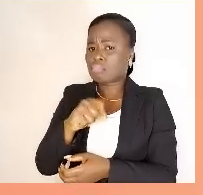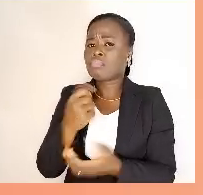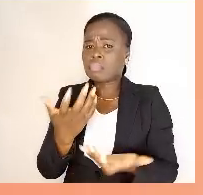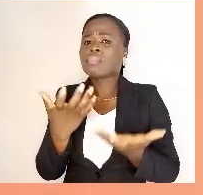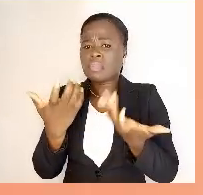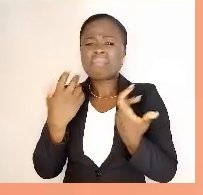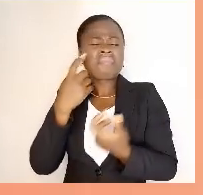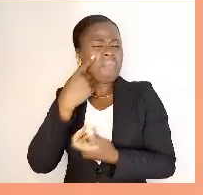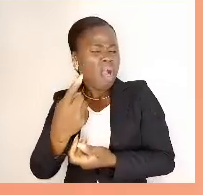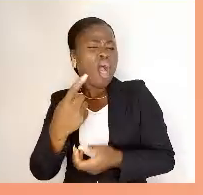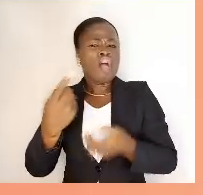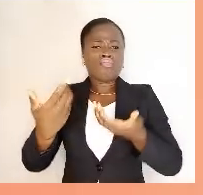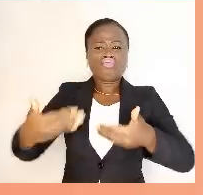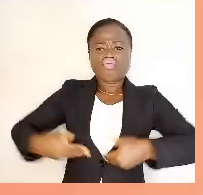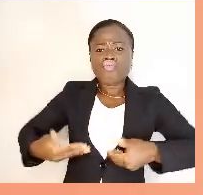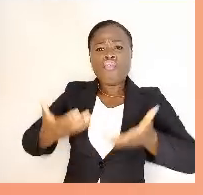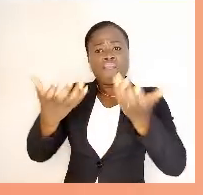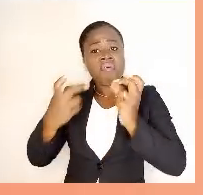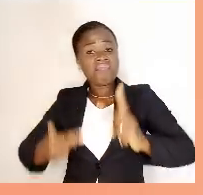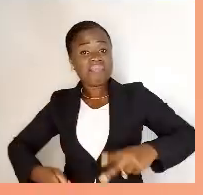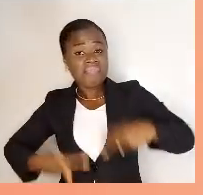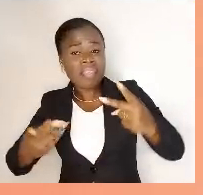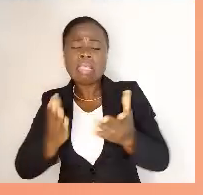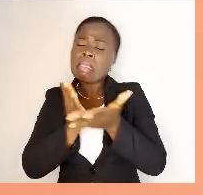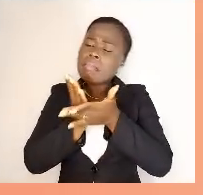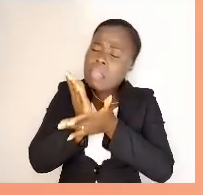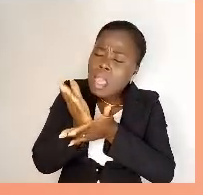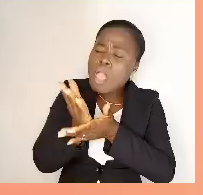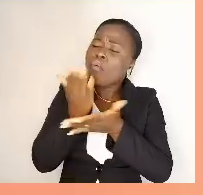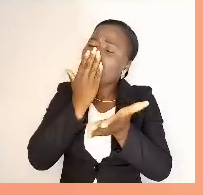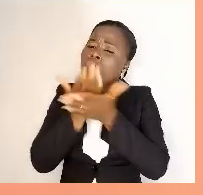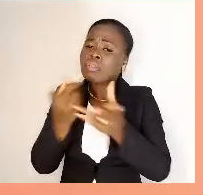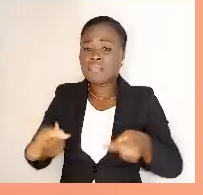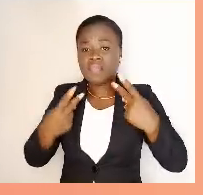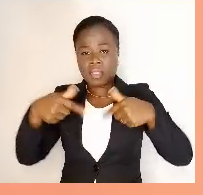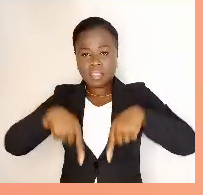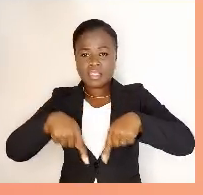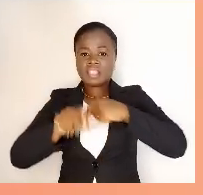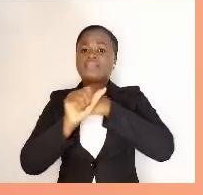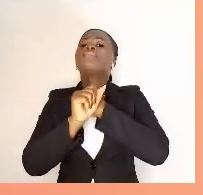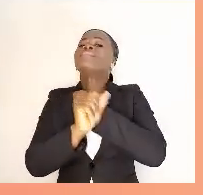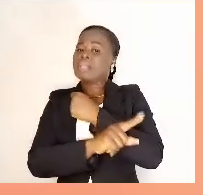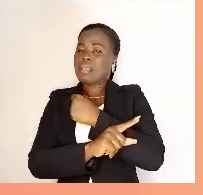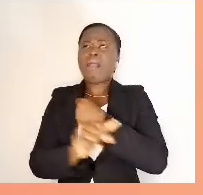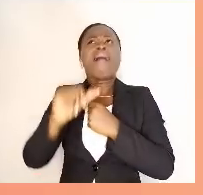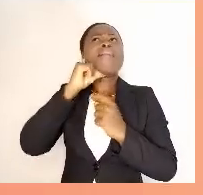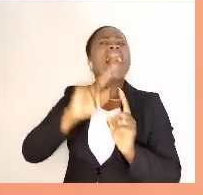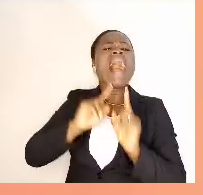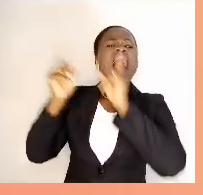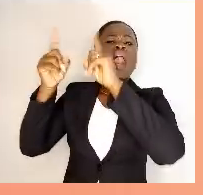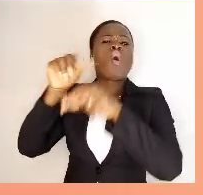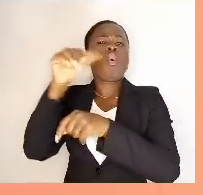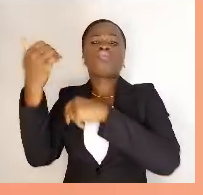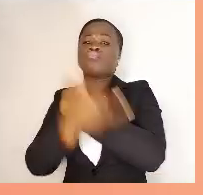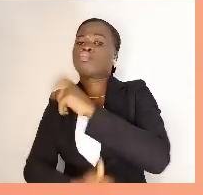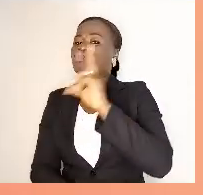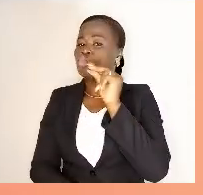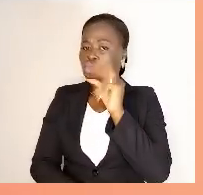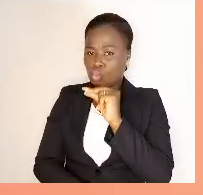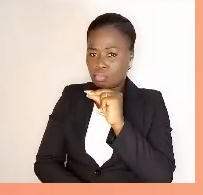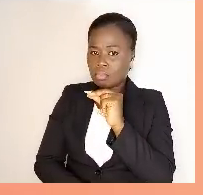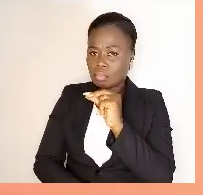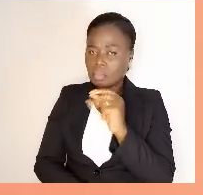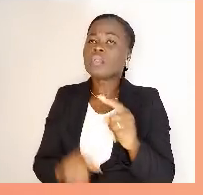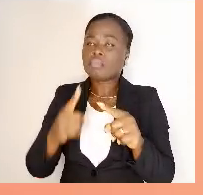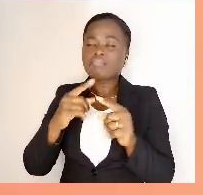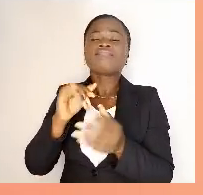Je comprends la volonté de notre jeunesse de vouloir vivre une vie qui vaut la peine d'être vécue, ici au Sénégal, et non